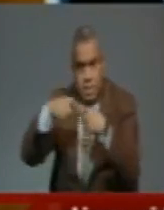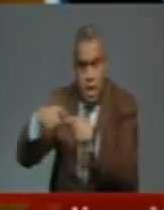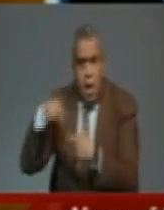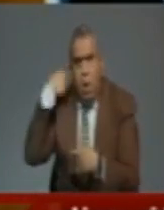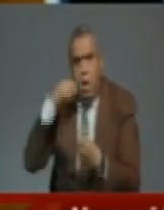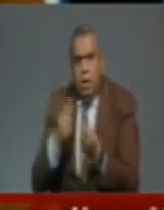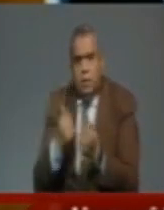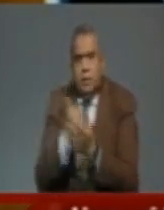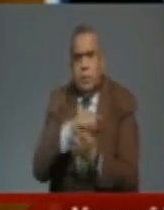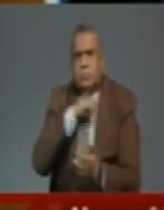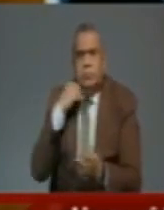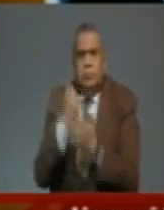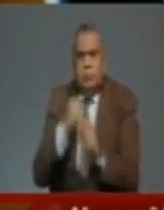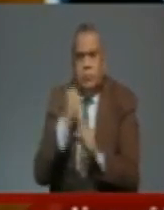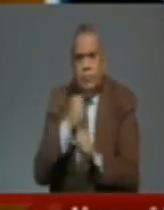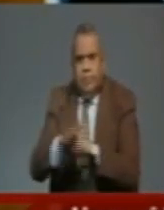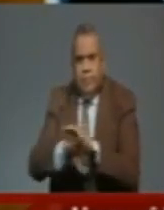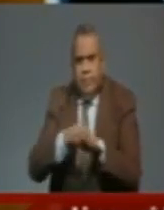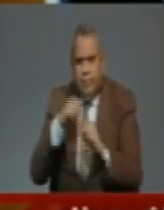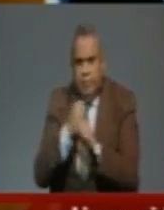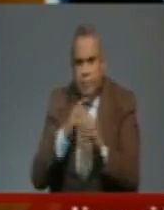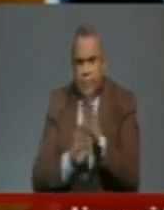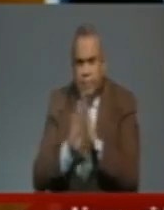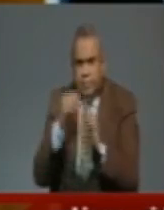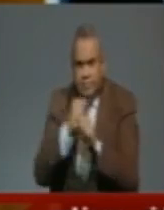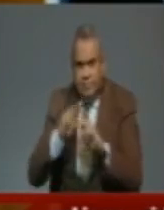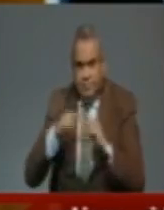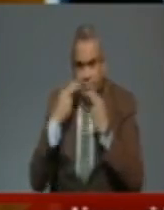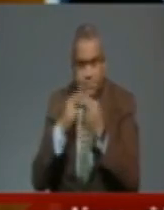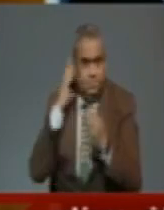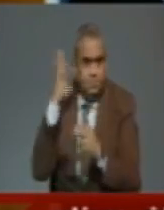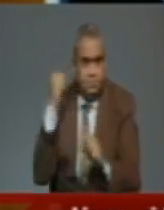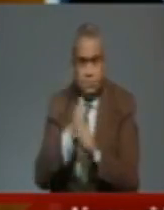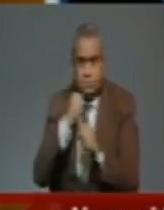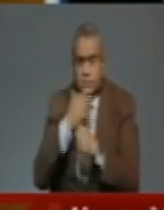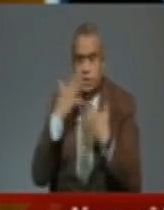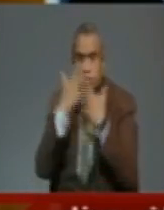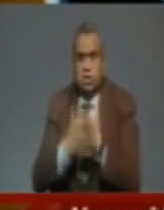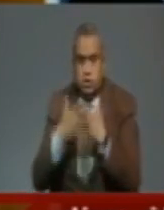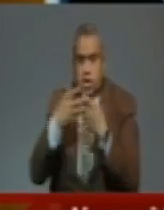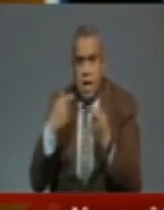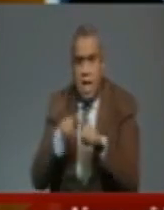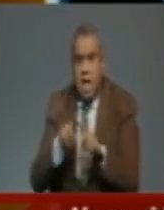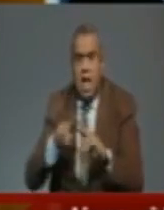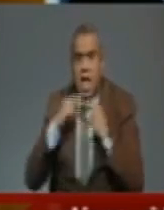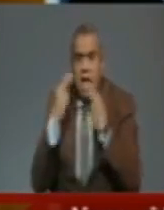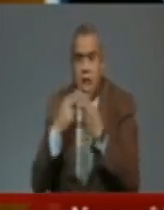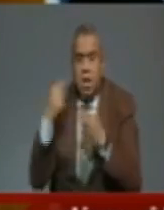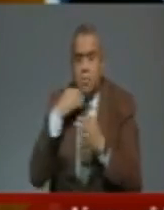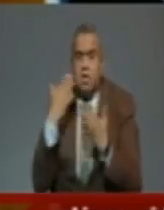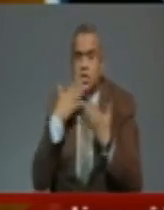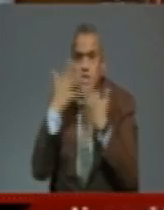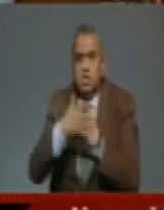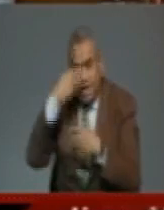الخاص دخل معانا فندم فيه وفاز طرح عالمي، فاز دي بي شنكر العالميه ومعاها شركه السويدي. الميناء فندم